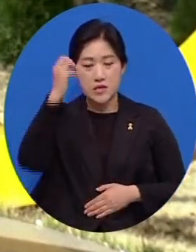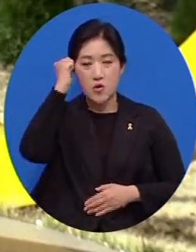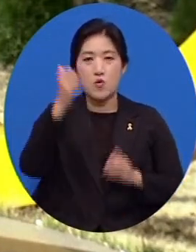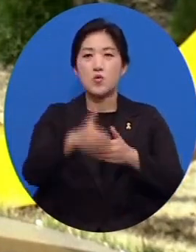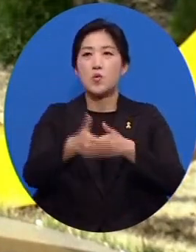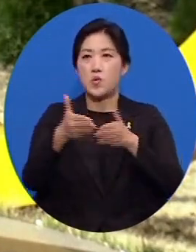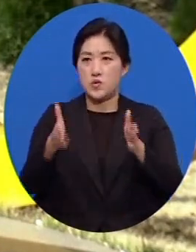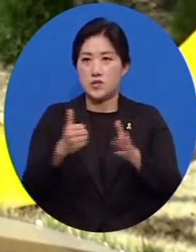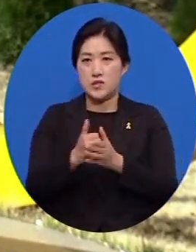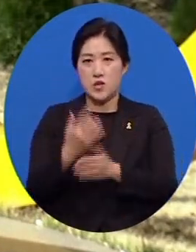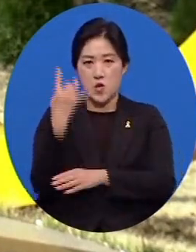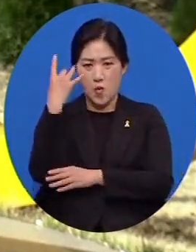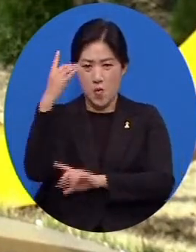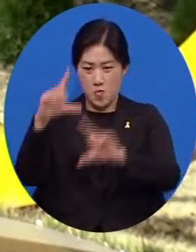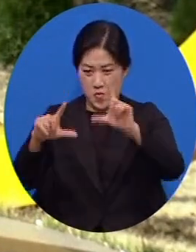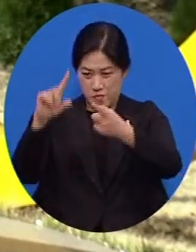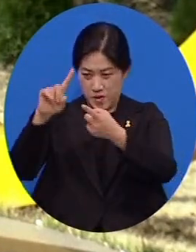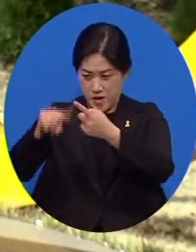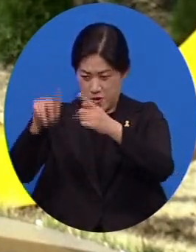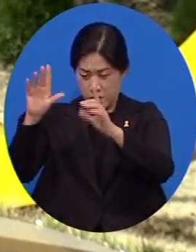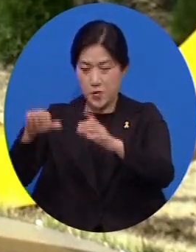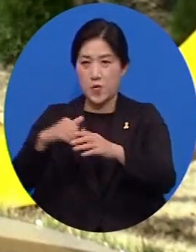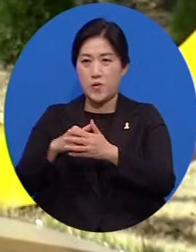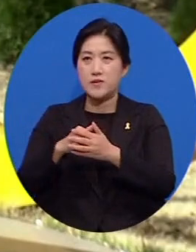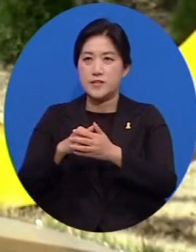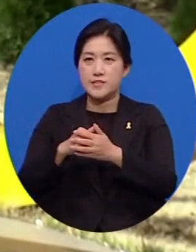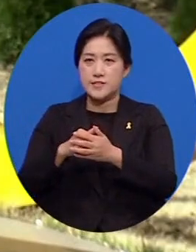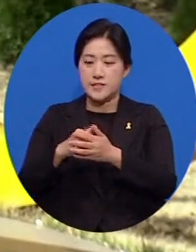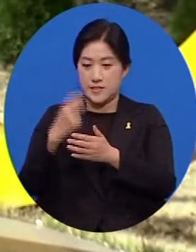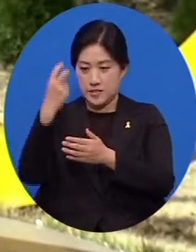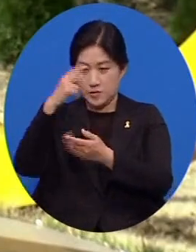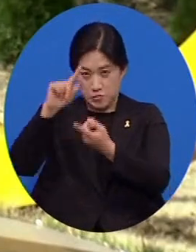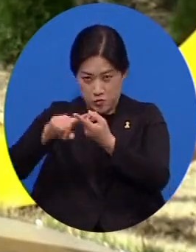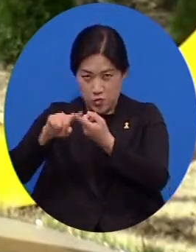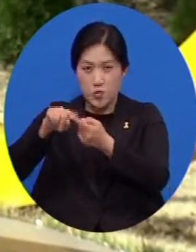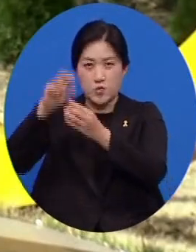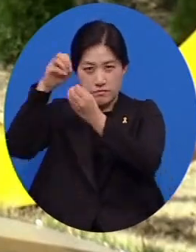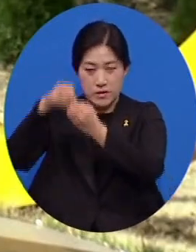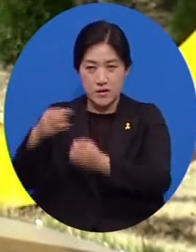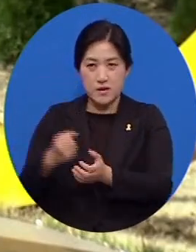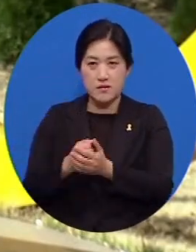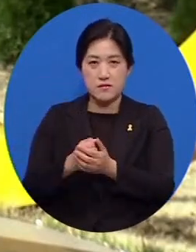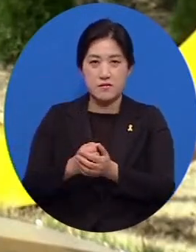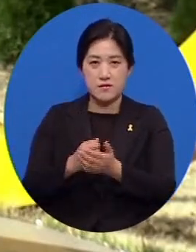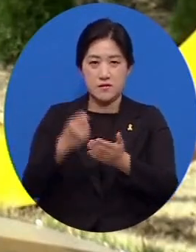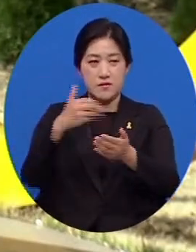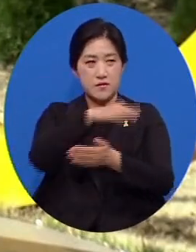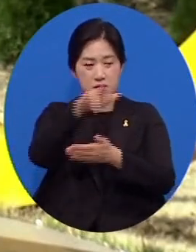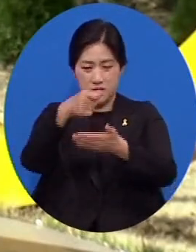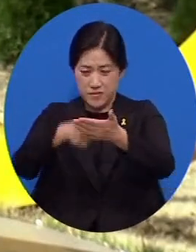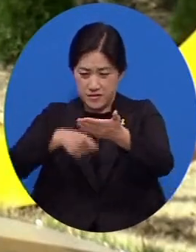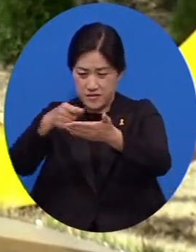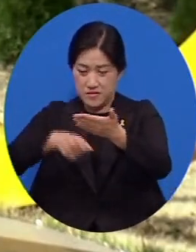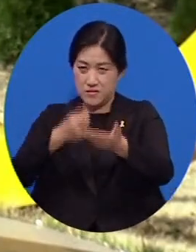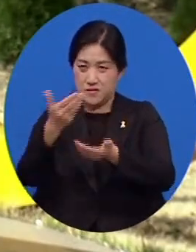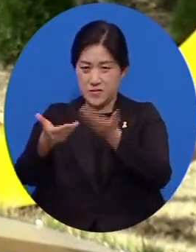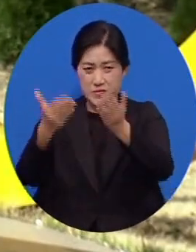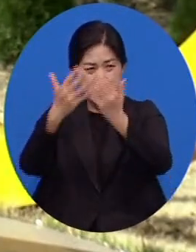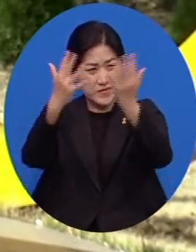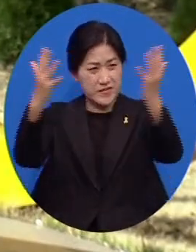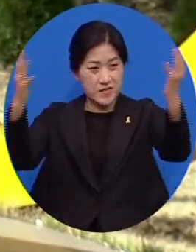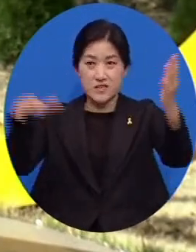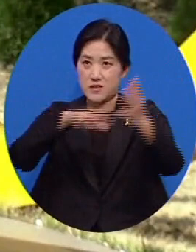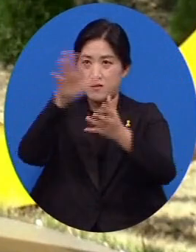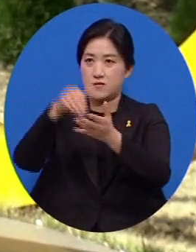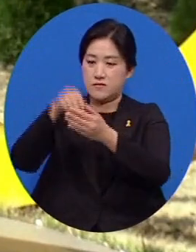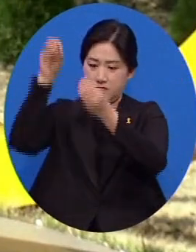기억교실도 원형대로 보존을 해서 그야말로 여러분들이 남겨놓은 그 사연들을 모든 사람들이 이어갈 수